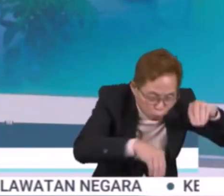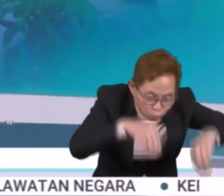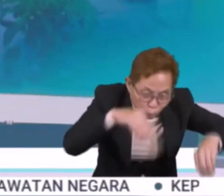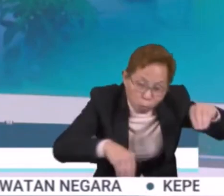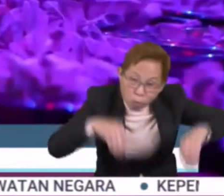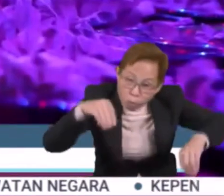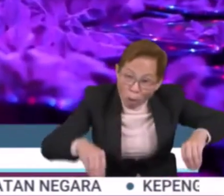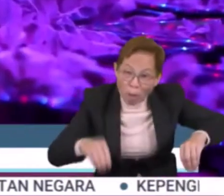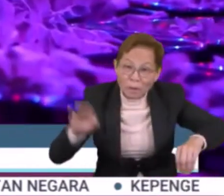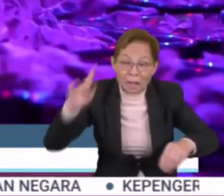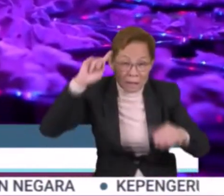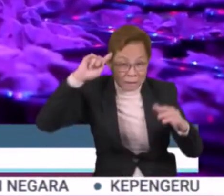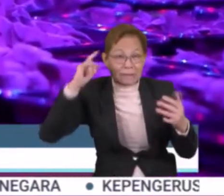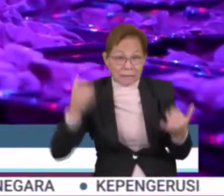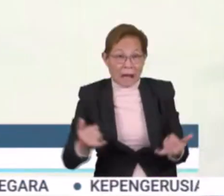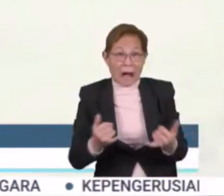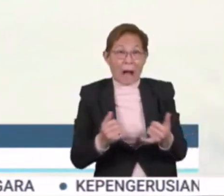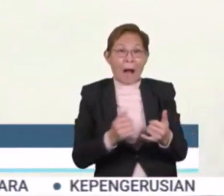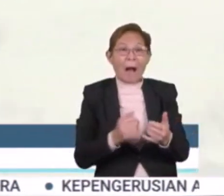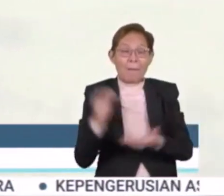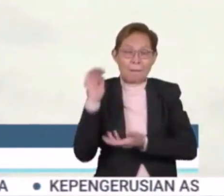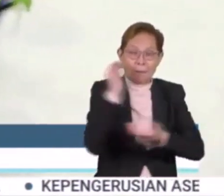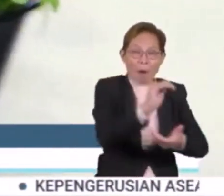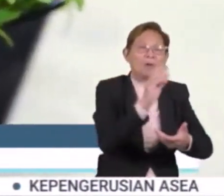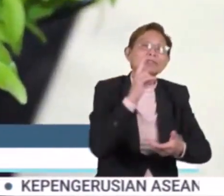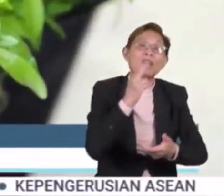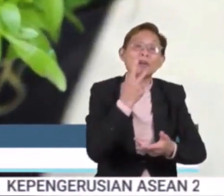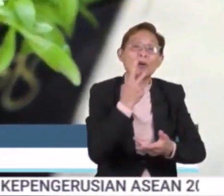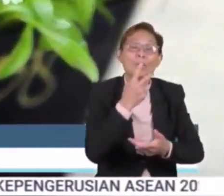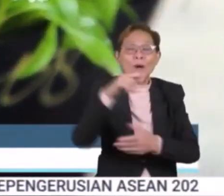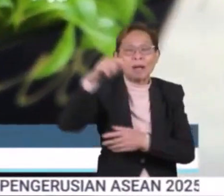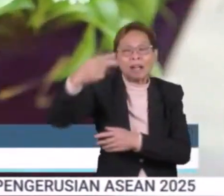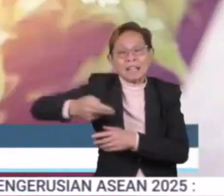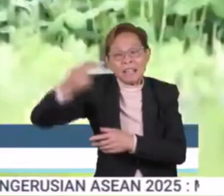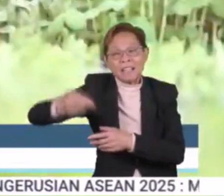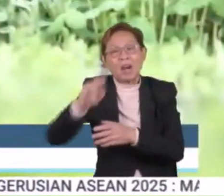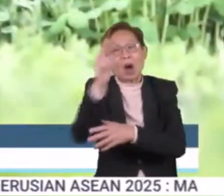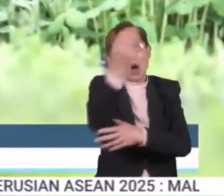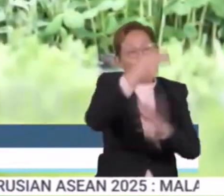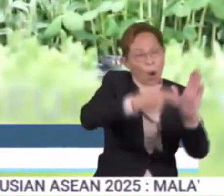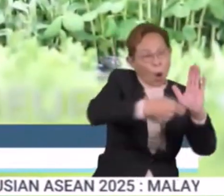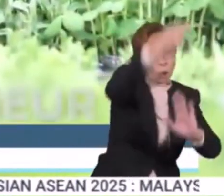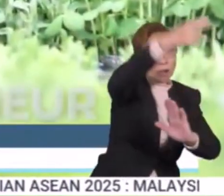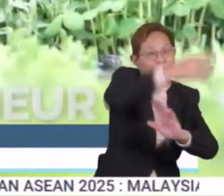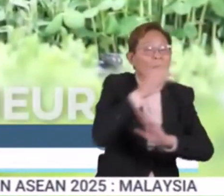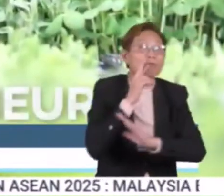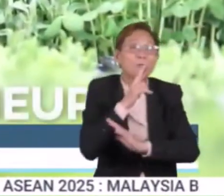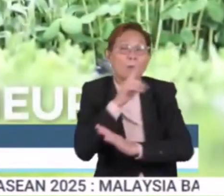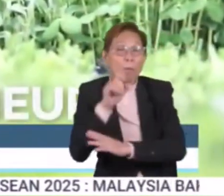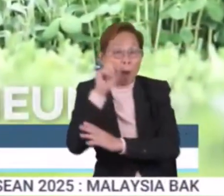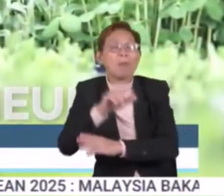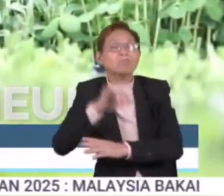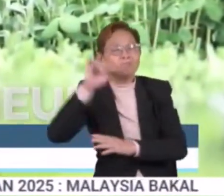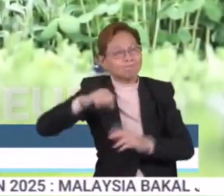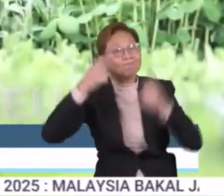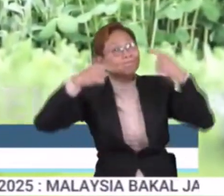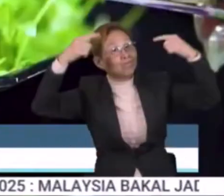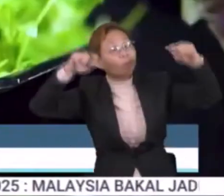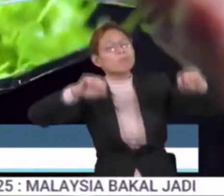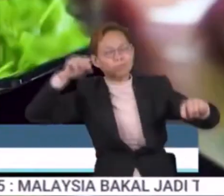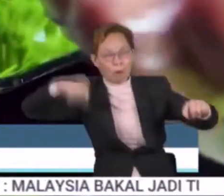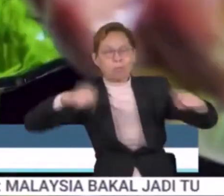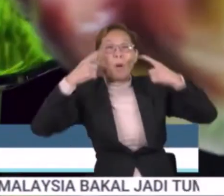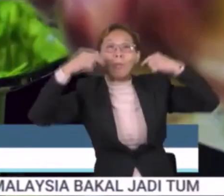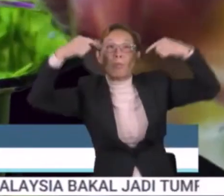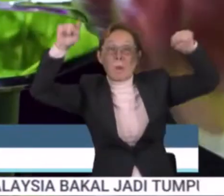diusahakannya beliau yang kini merupakan pembekal sayuran microgreen kepada hotel dan restoran mewah mengakui kejayaan itu dicapai